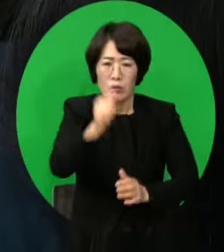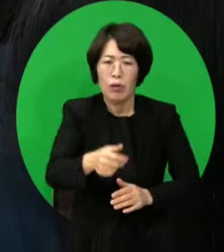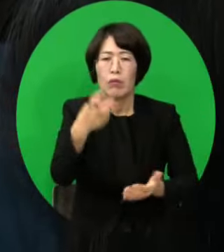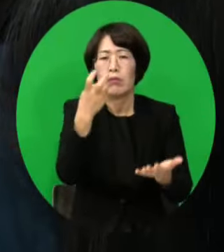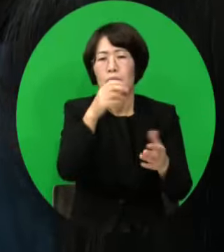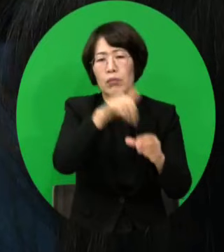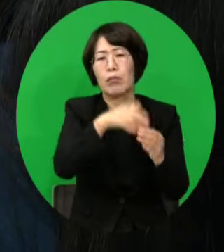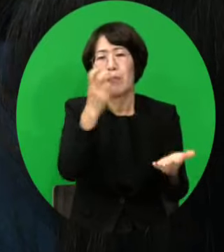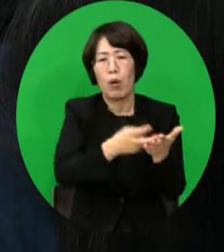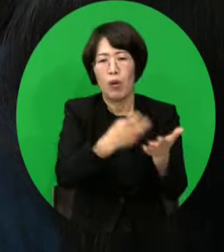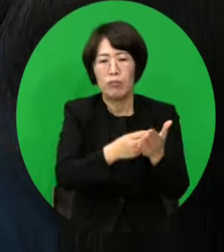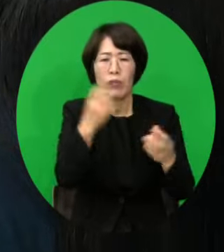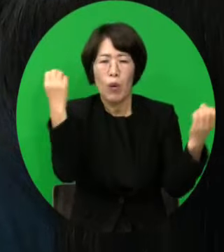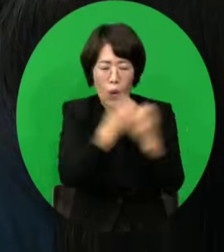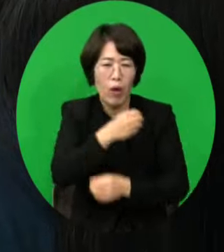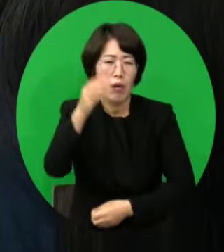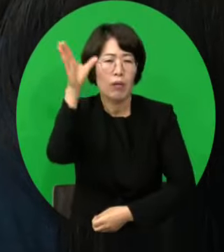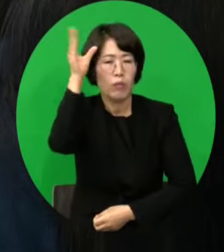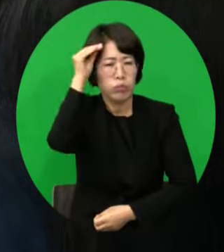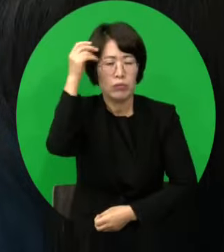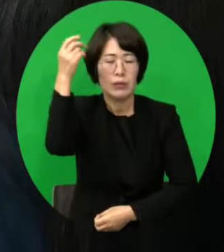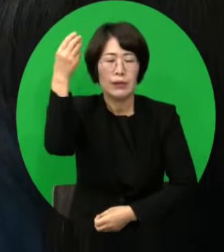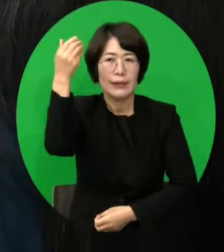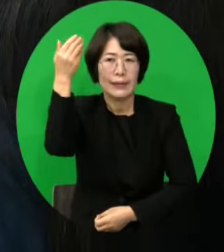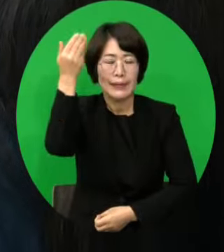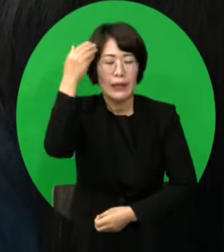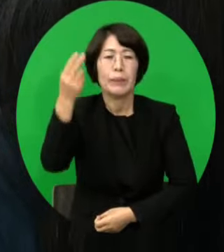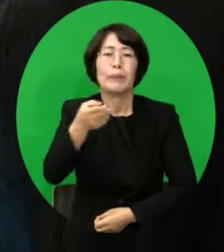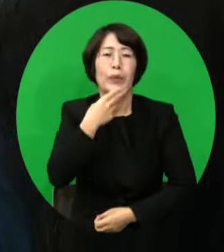오해와 무지로 벌어진 일이라며 공식 사과했습니다